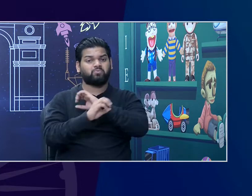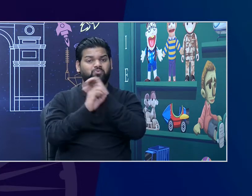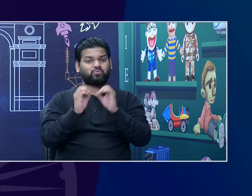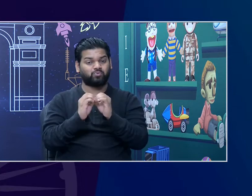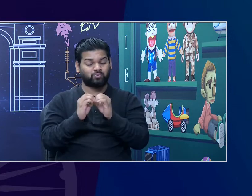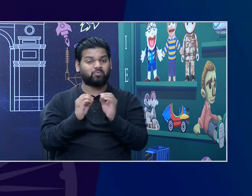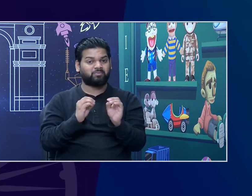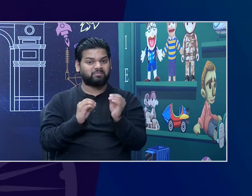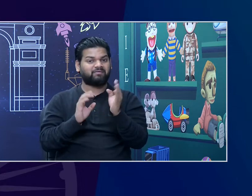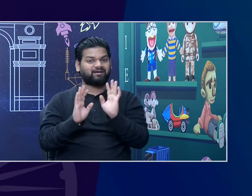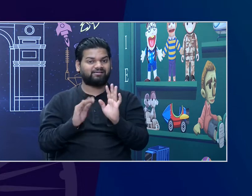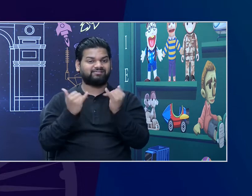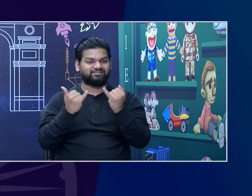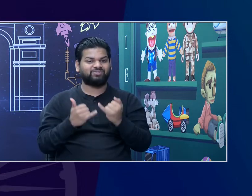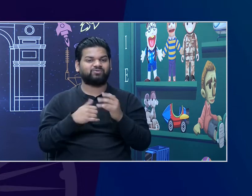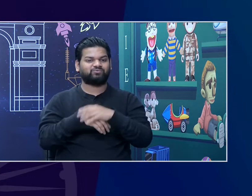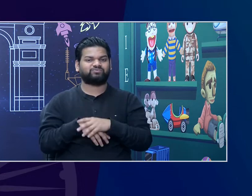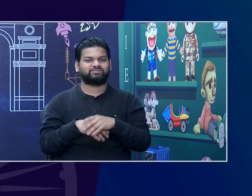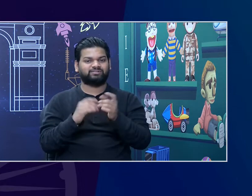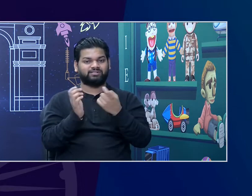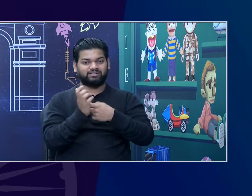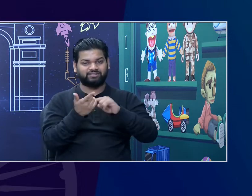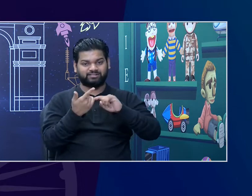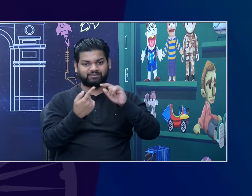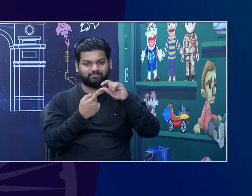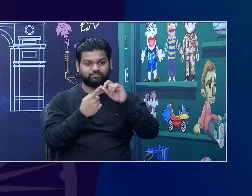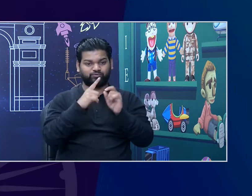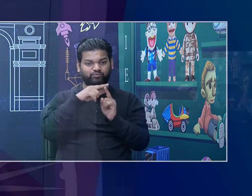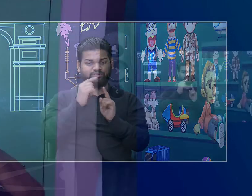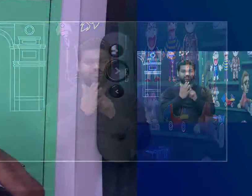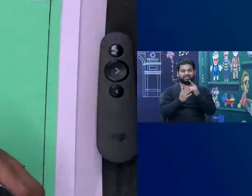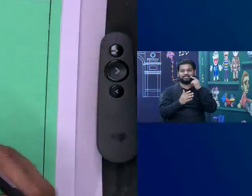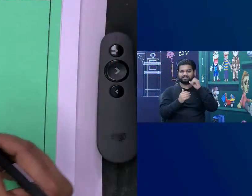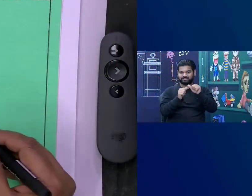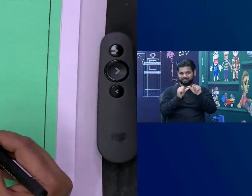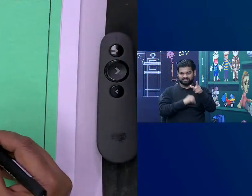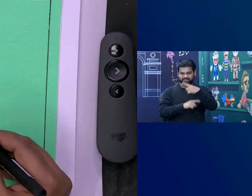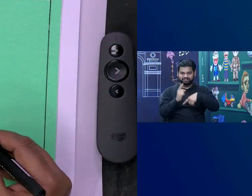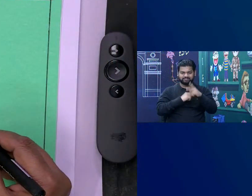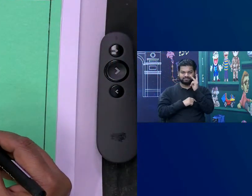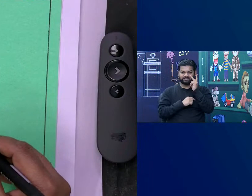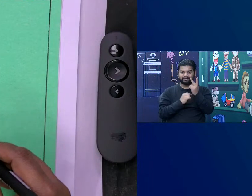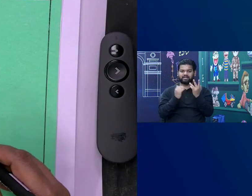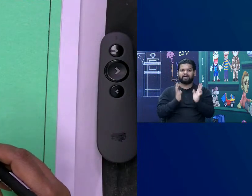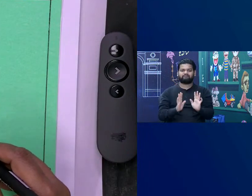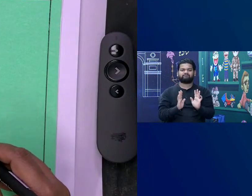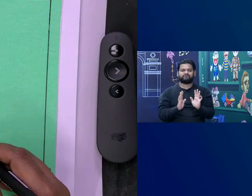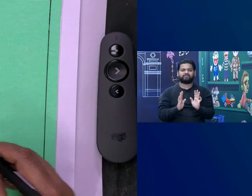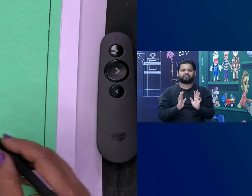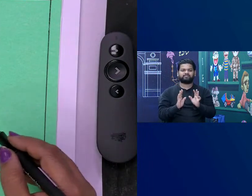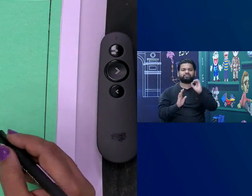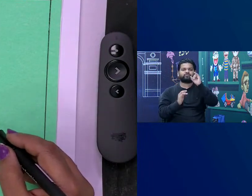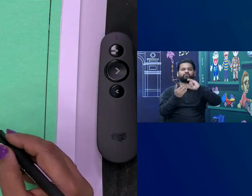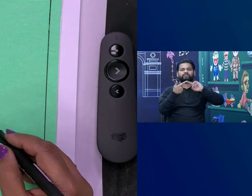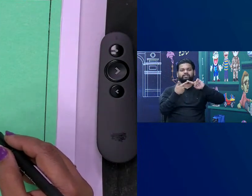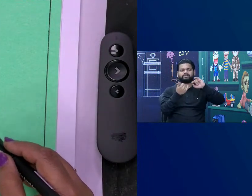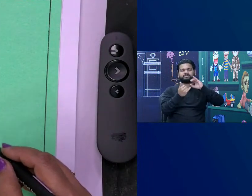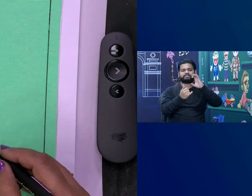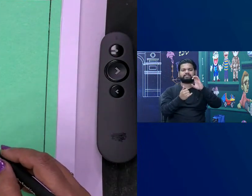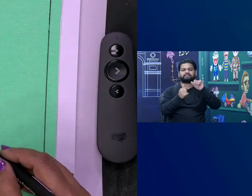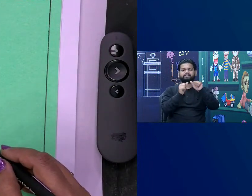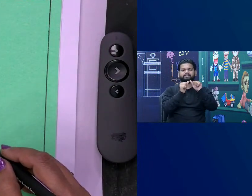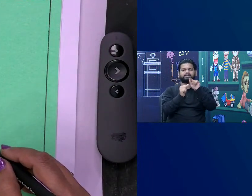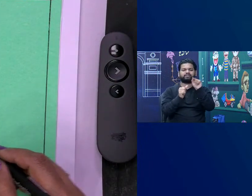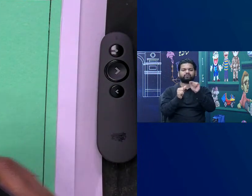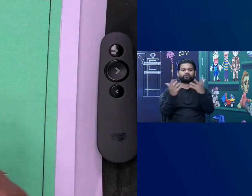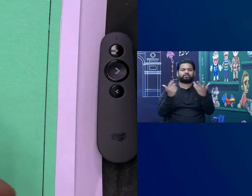इसमें हमने रेसिप्रोकल्स भी हम देख लेते हैं. कोसेक ए क्या है? 1 अपॉन साइन ए, जिसको हम हाइपोटेन्यूज अपॉन परपेंडिकुलर लिखेंगे ए सी अपॉन